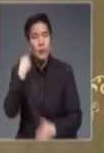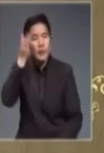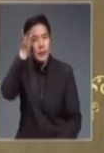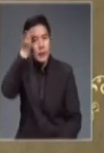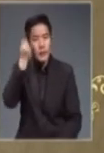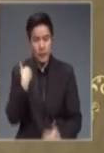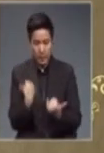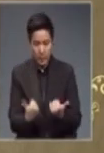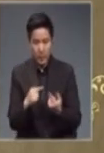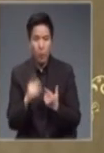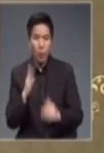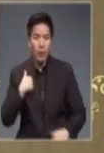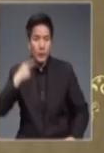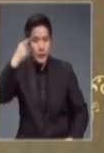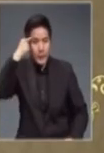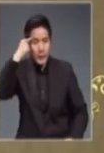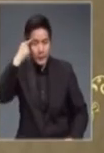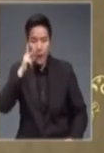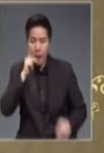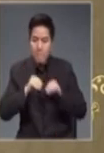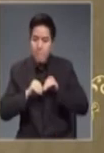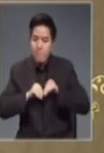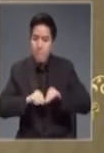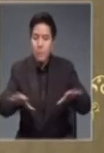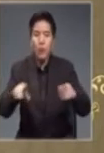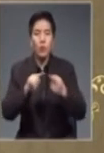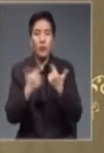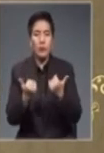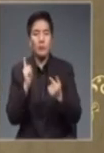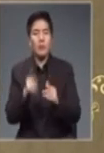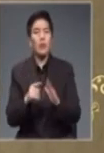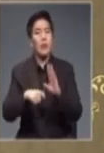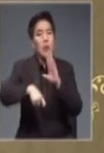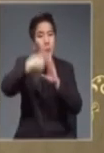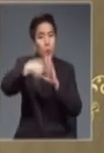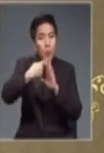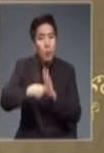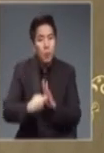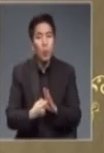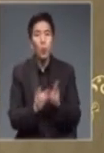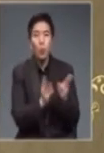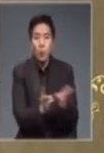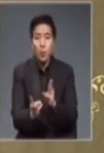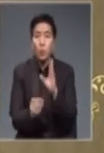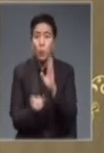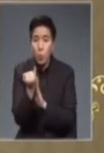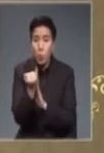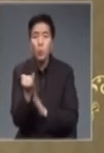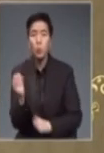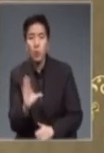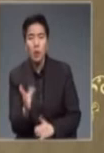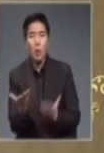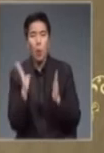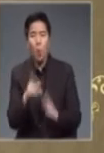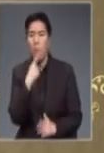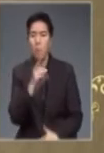สนี้สร้างความเข้าใจผิดๆเหมือนเดิมๆนะครับบอกว่าจะเข้ามาแก้ไขปัญหาให้วันหน้าเมื่อเข้ามาแล้วก็เป็นการแก้ปัญหาชนิดที่เป็น